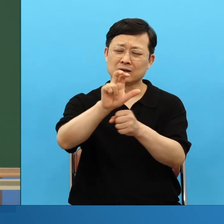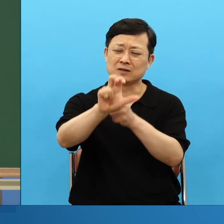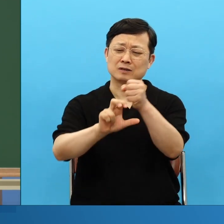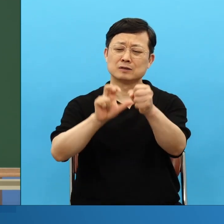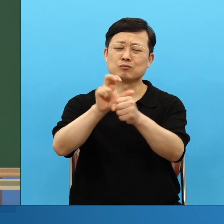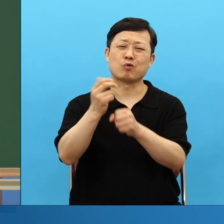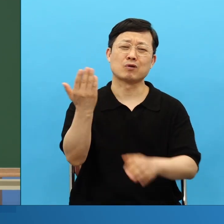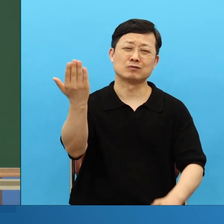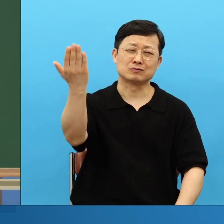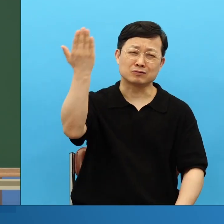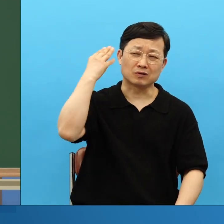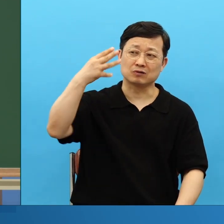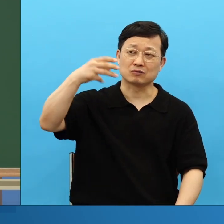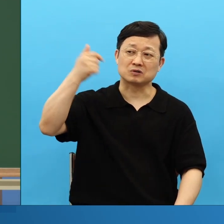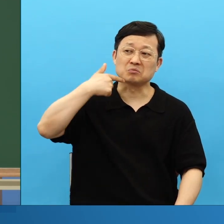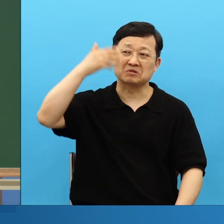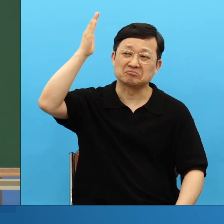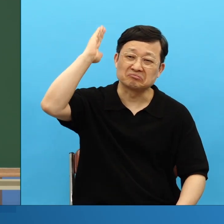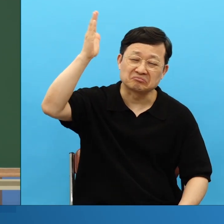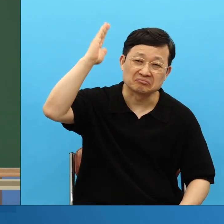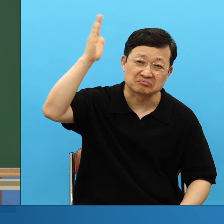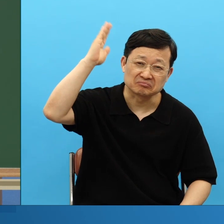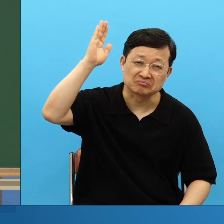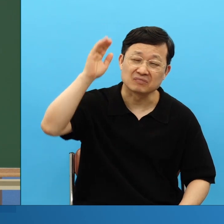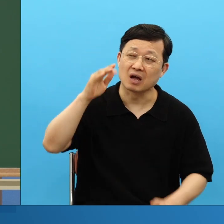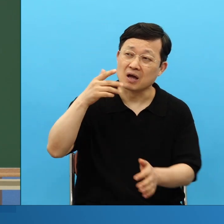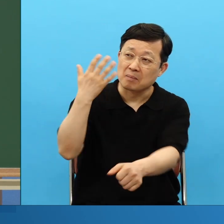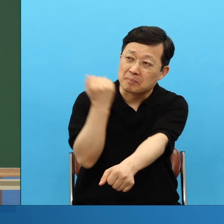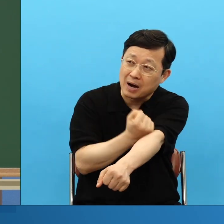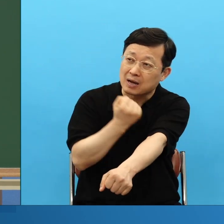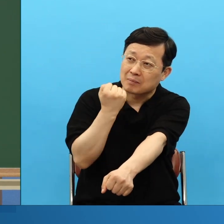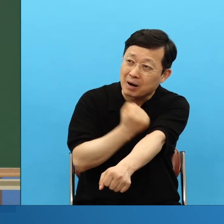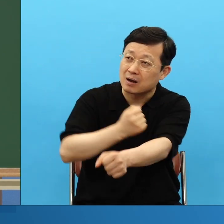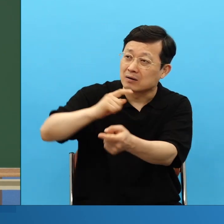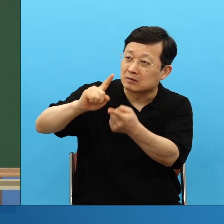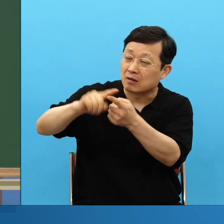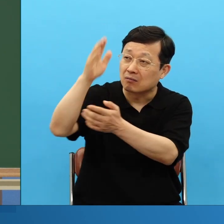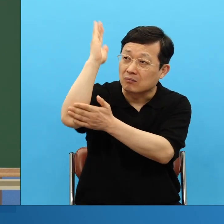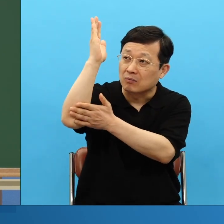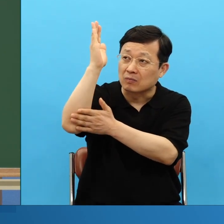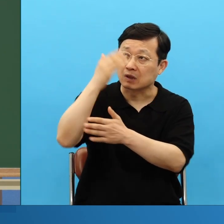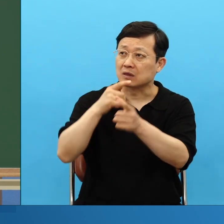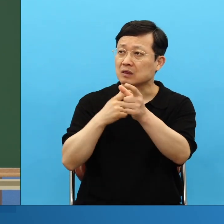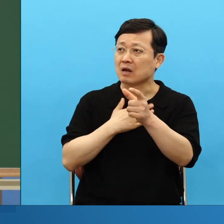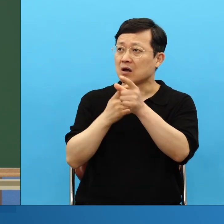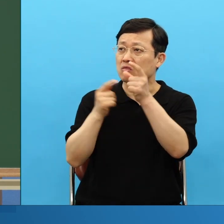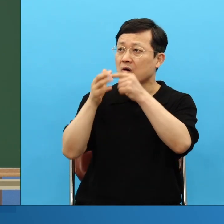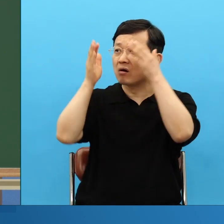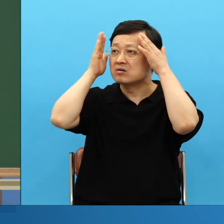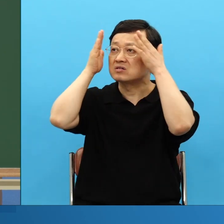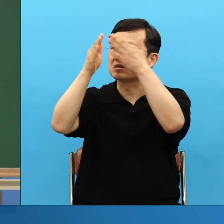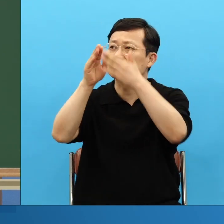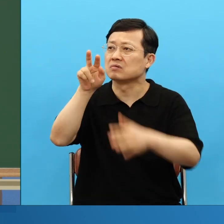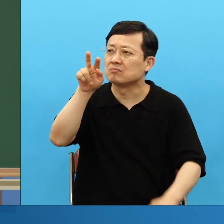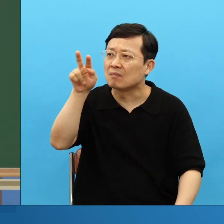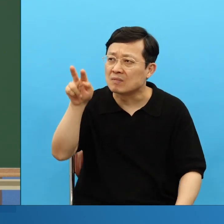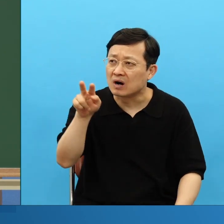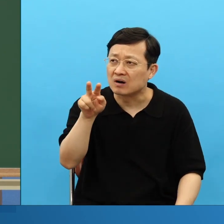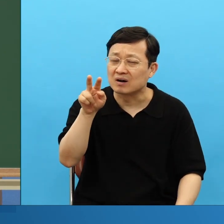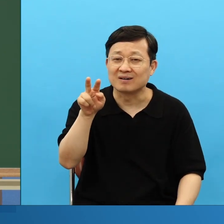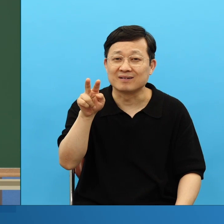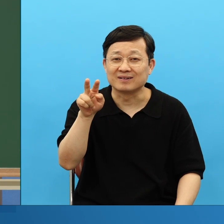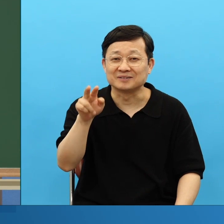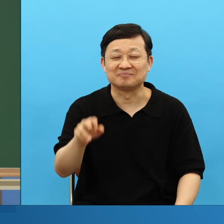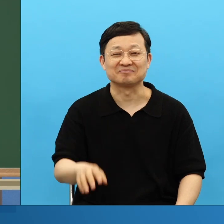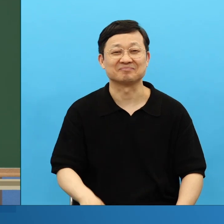부분을 말씀하시면 다른 사람보다 저는 2배로 더 집중해서 듣게 되더라고요. 기도 제목이 잡히니까.